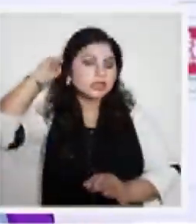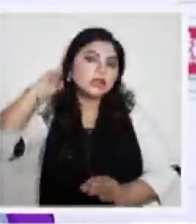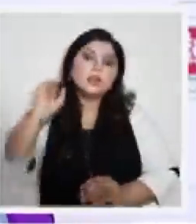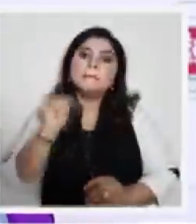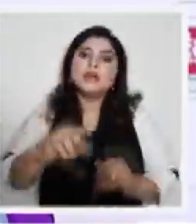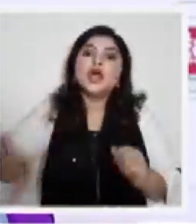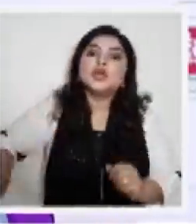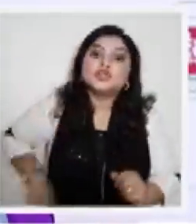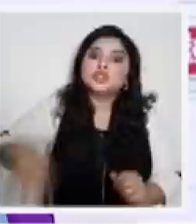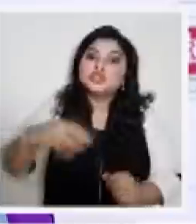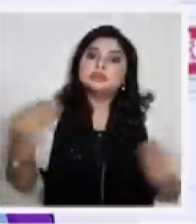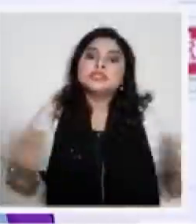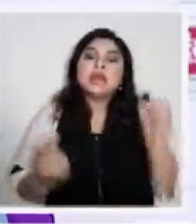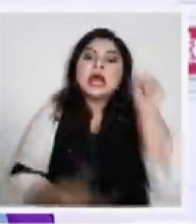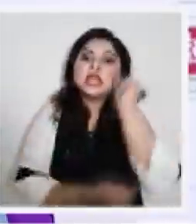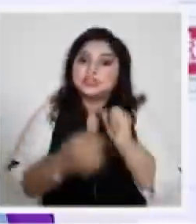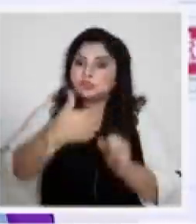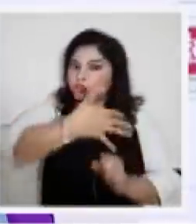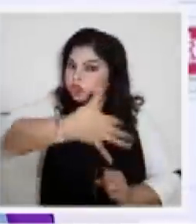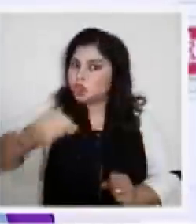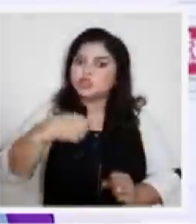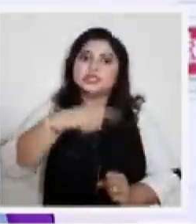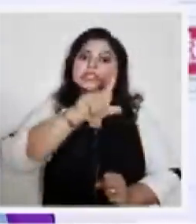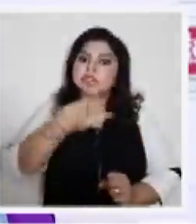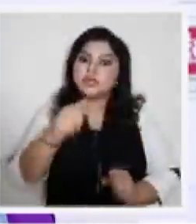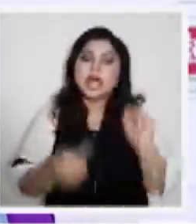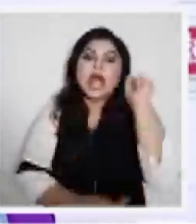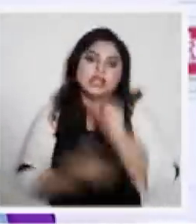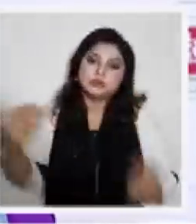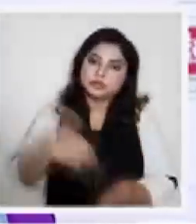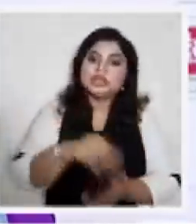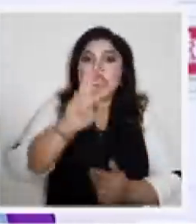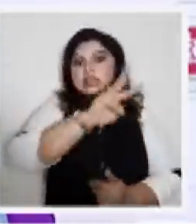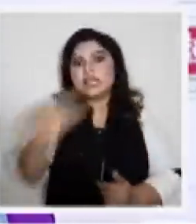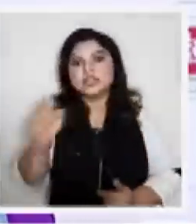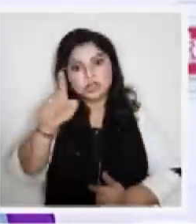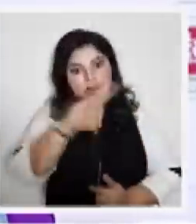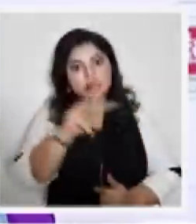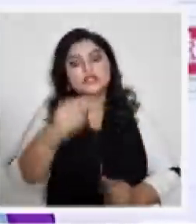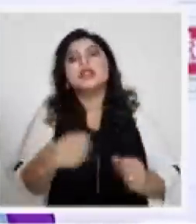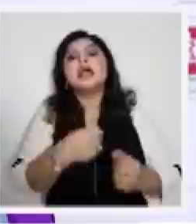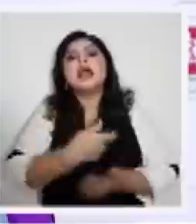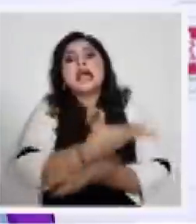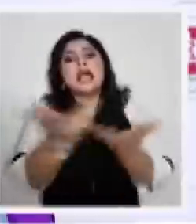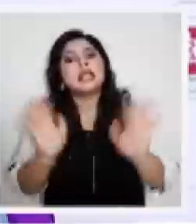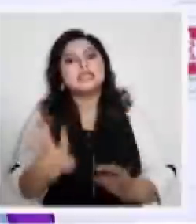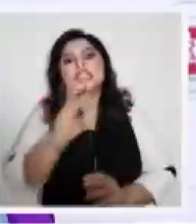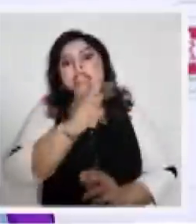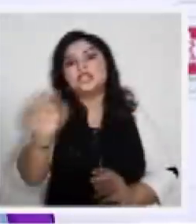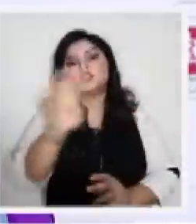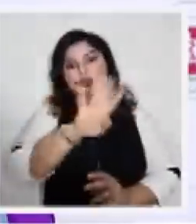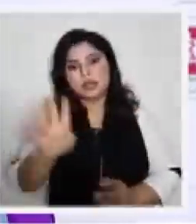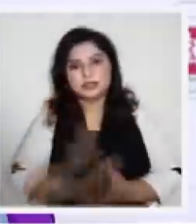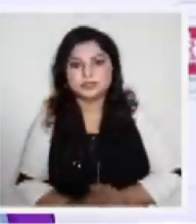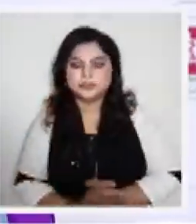142টি, রোগী ভর্তি আছে 108 জন এবং খালি আছে 34টি। চট্টগ্রাম মহানগরীতে সাধারণ শয্যা 657টি, রোগী